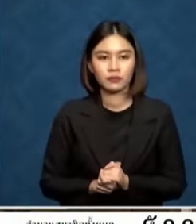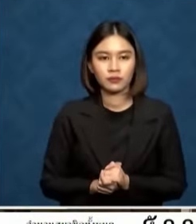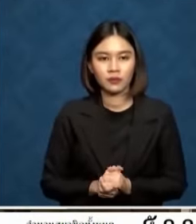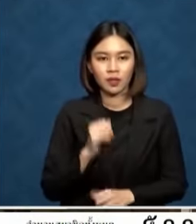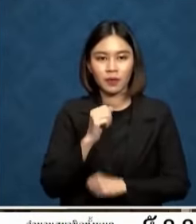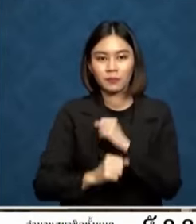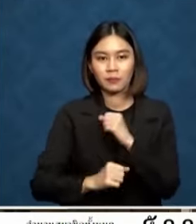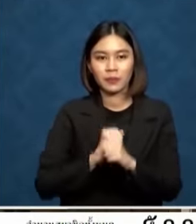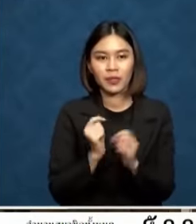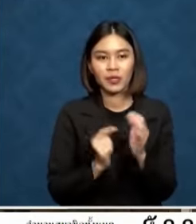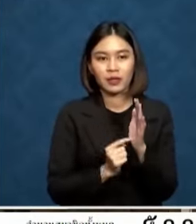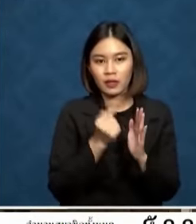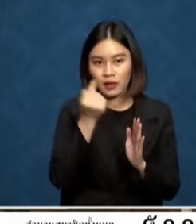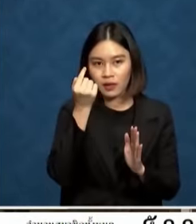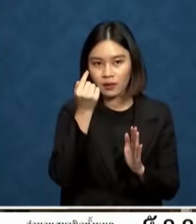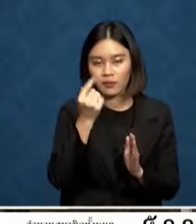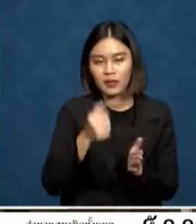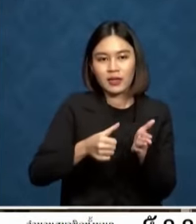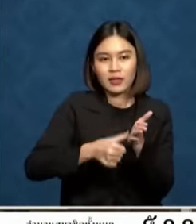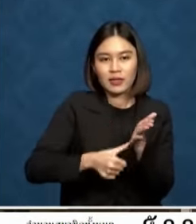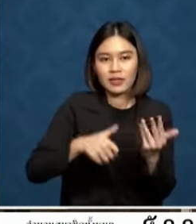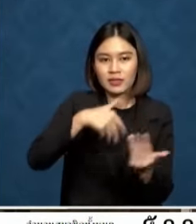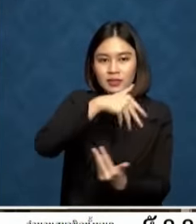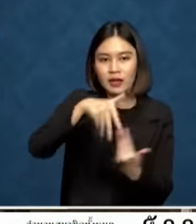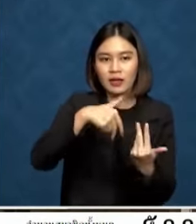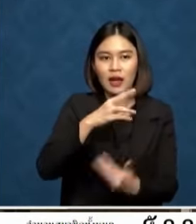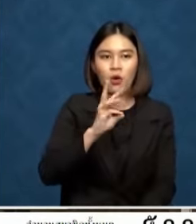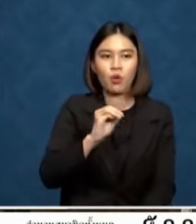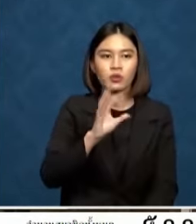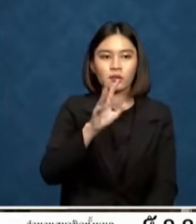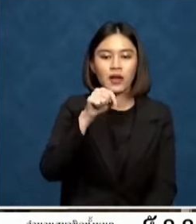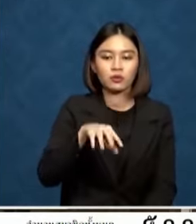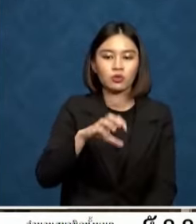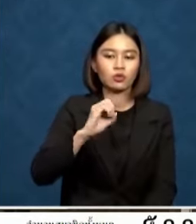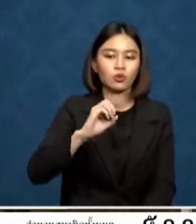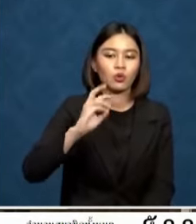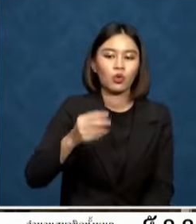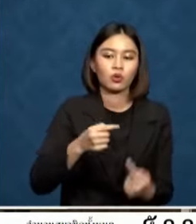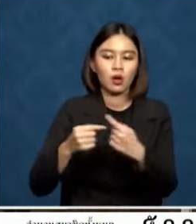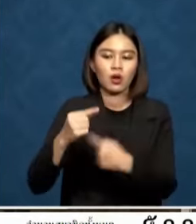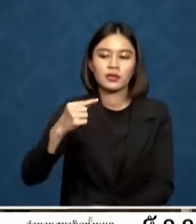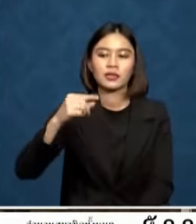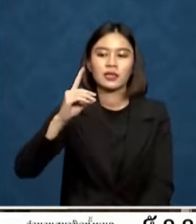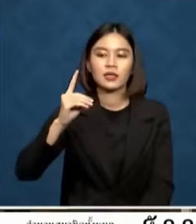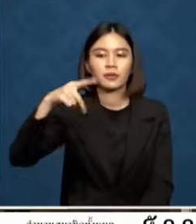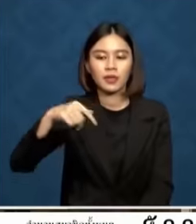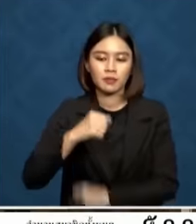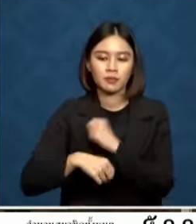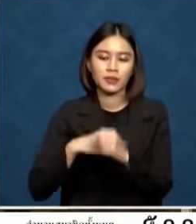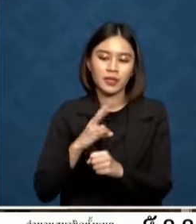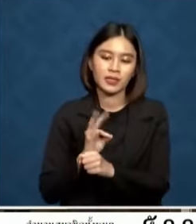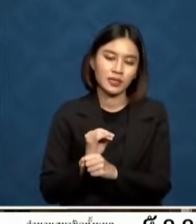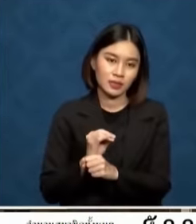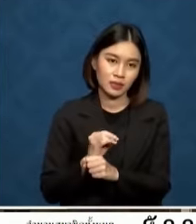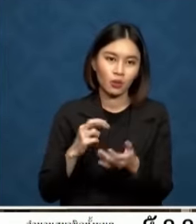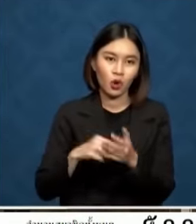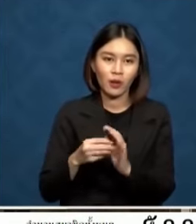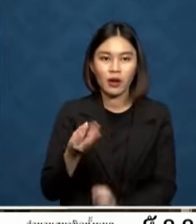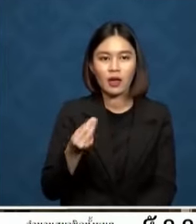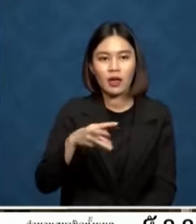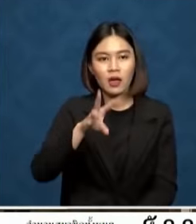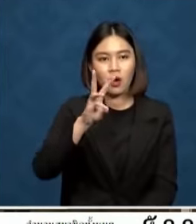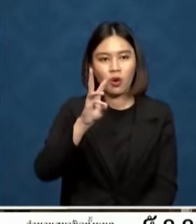ปีแรกหนี้สาธารณะ65.0ต่อ GDPพอไปปี 70ปีที่ 4กลายเป็น